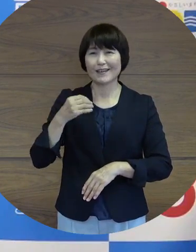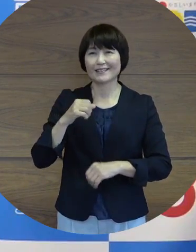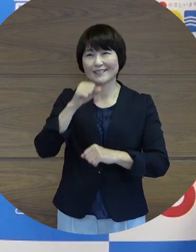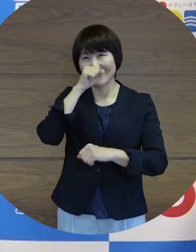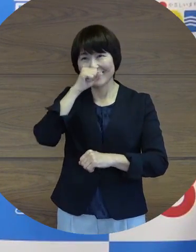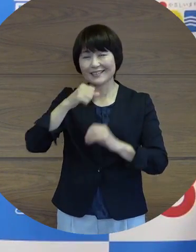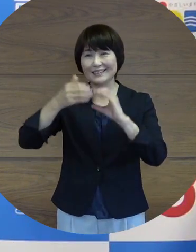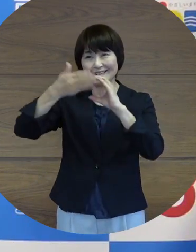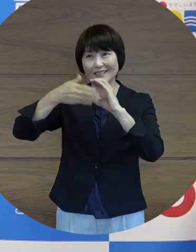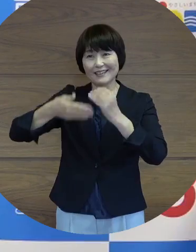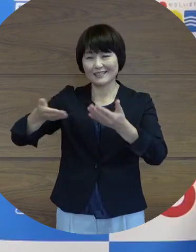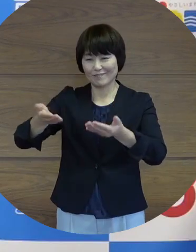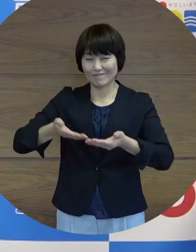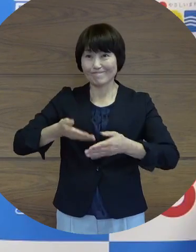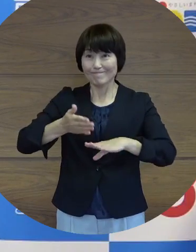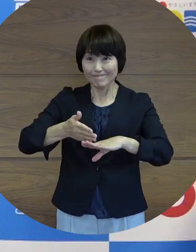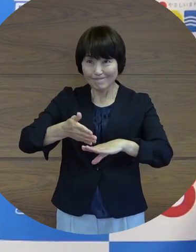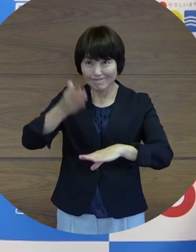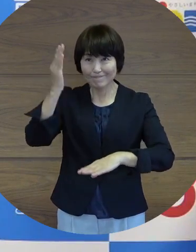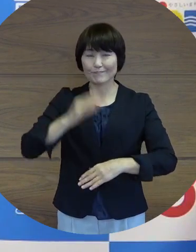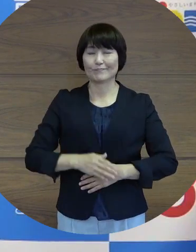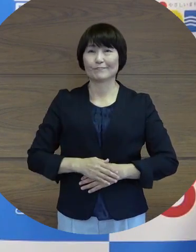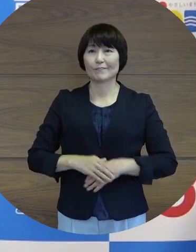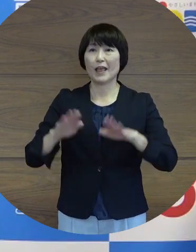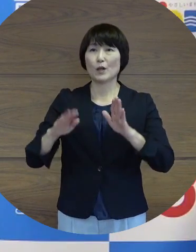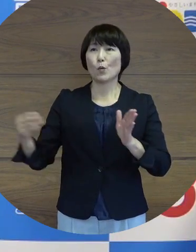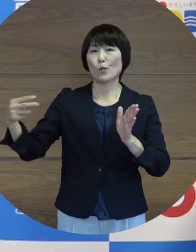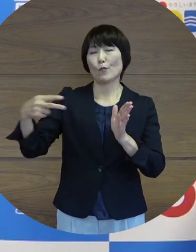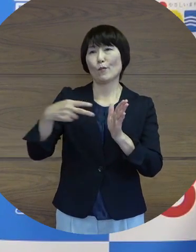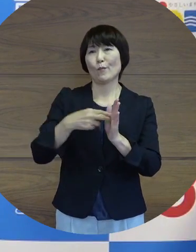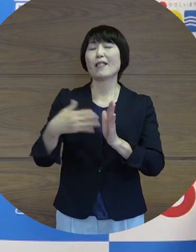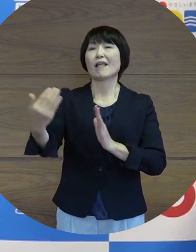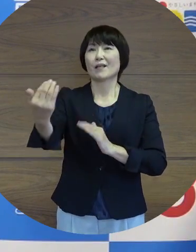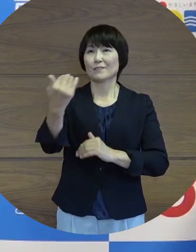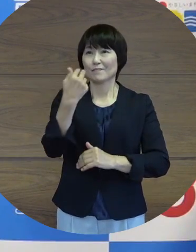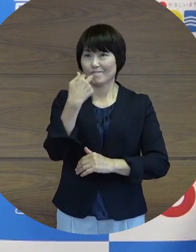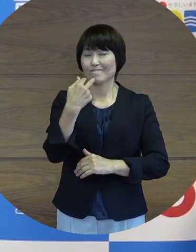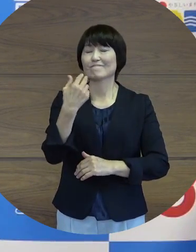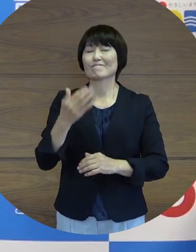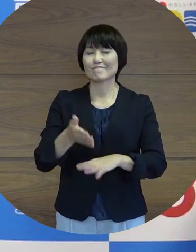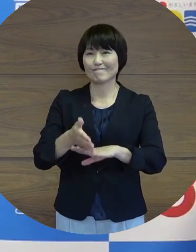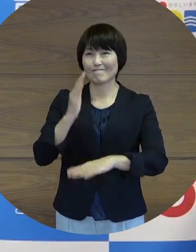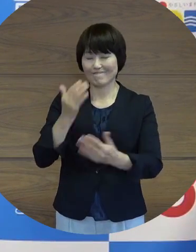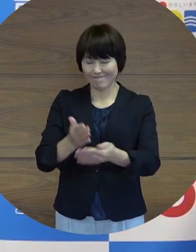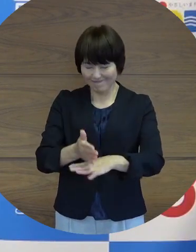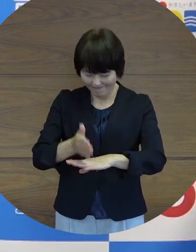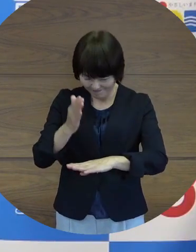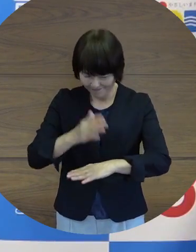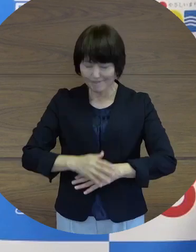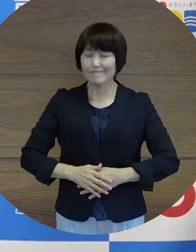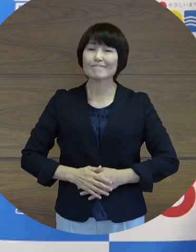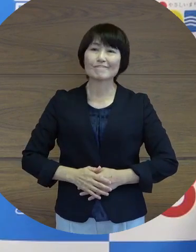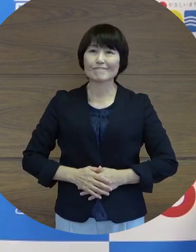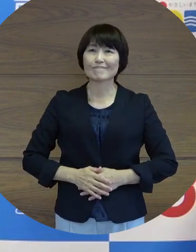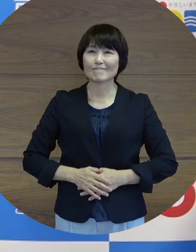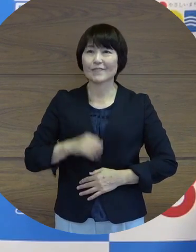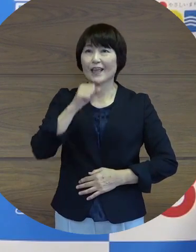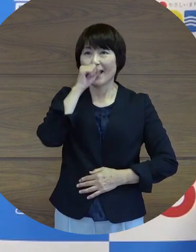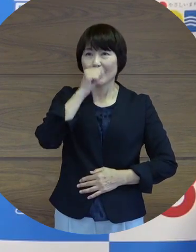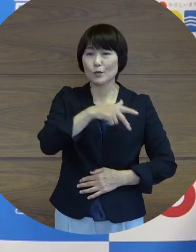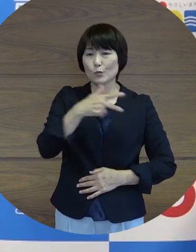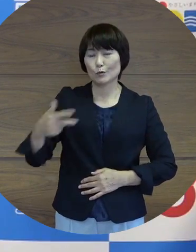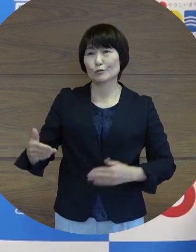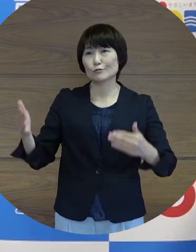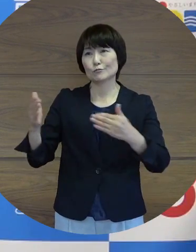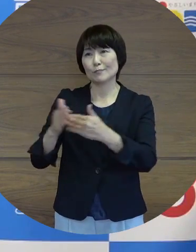ました。ここまでご視聴いただきありがとうございます。それでは良い週末をお過ご